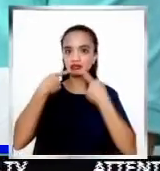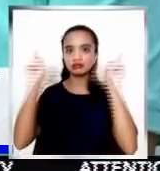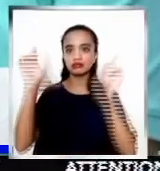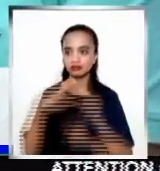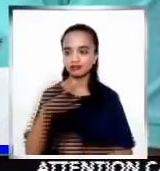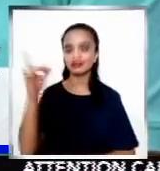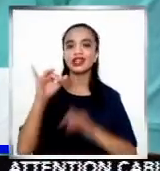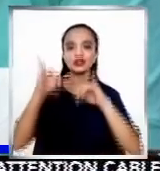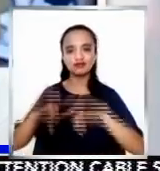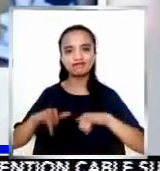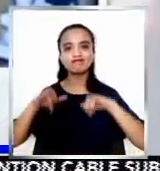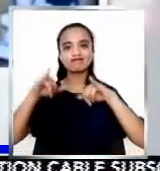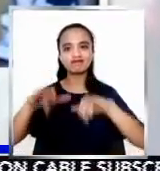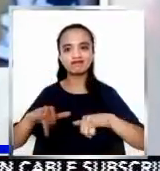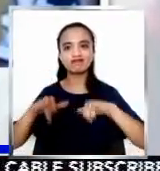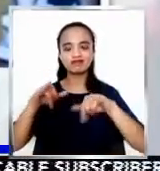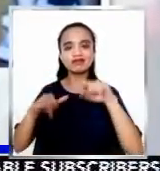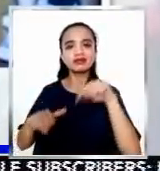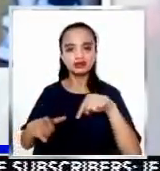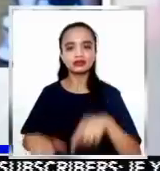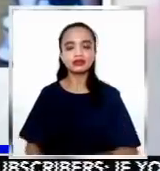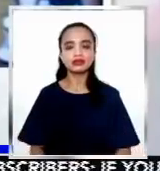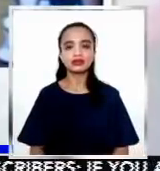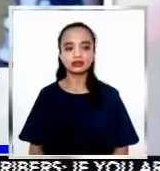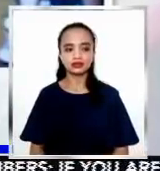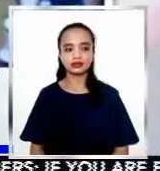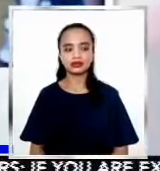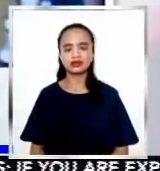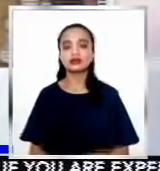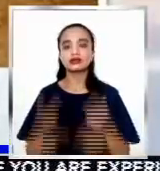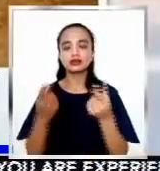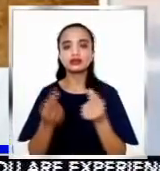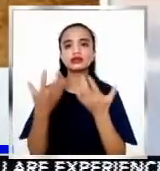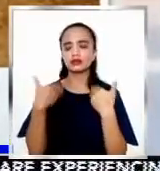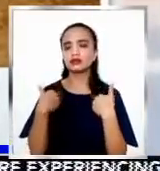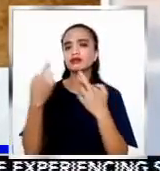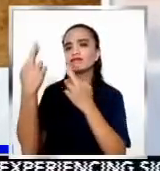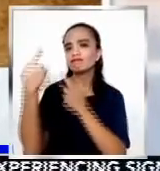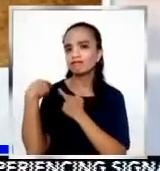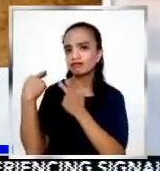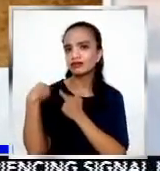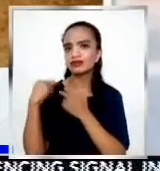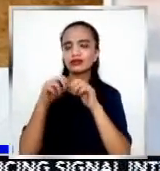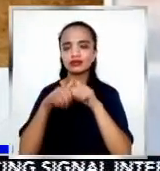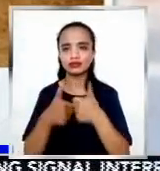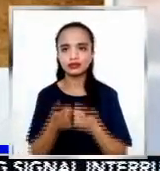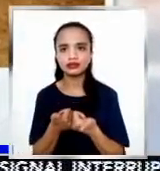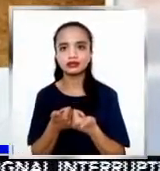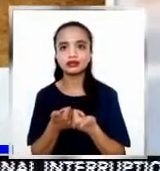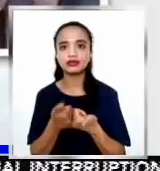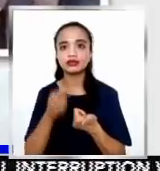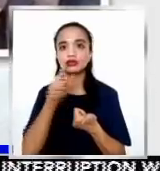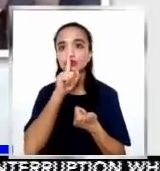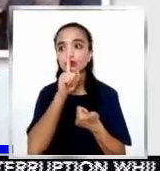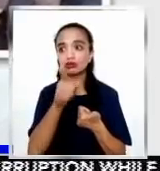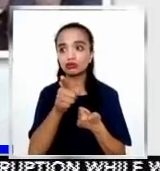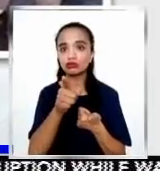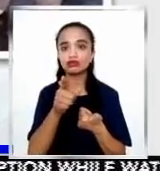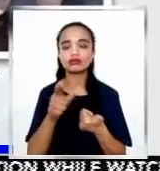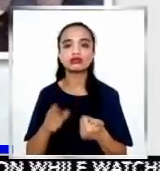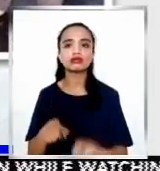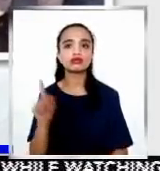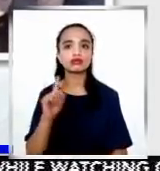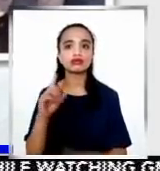since 1981. Dahil sa pag-ako ng responsibilidad ng pagpapatakbo ng team, ay nahirang ang malaalamat na setter na maging